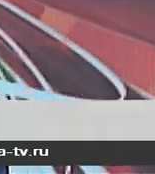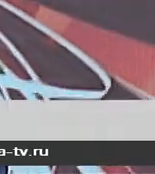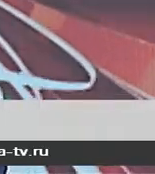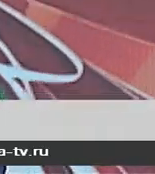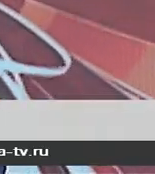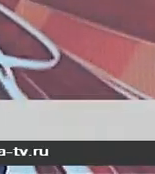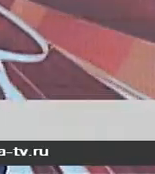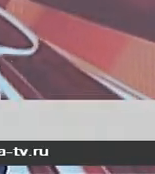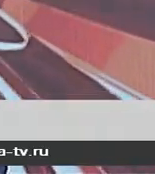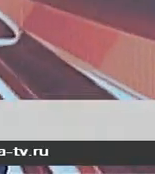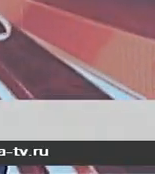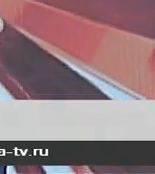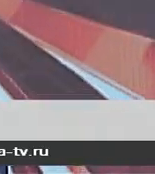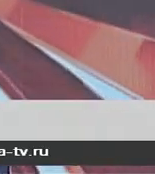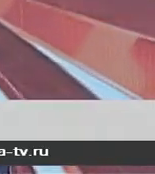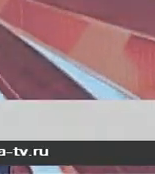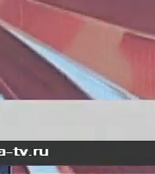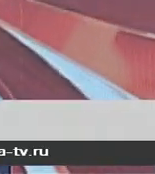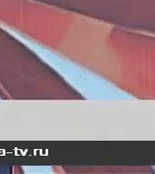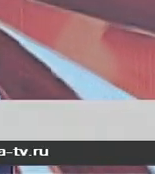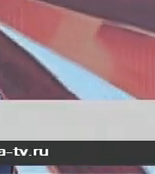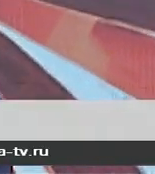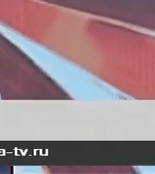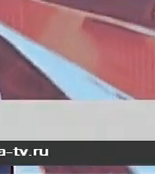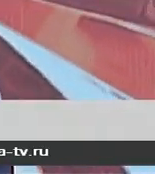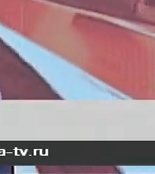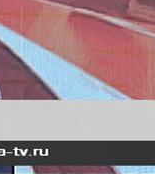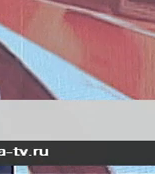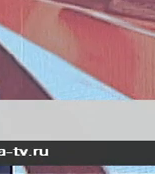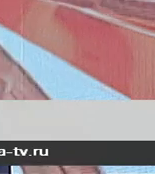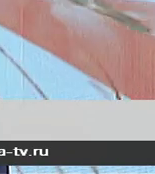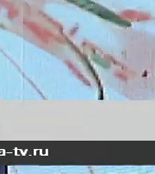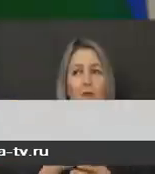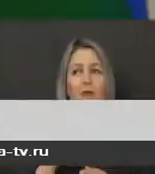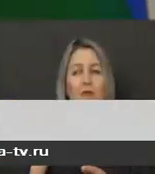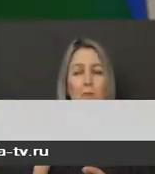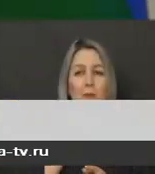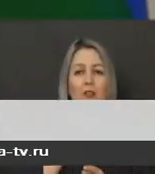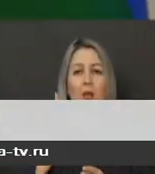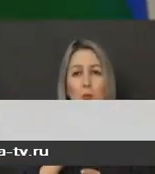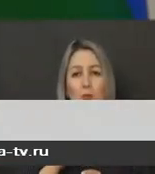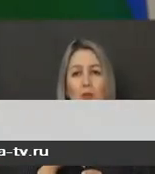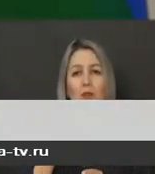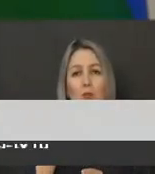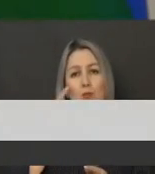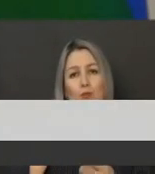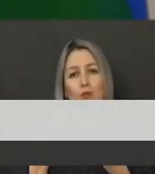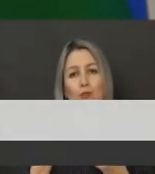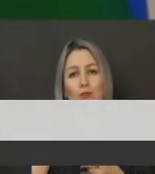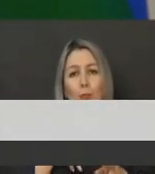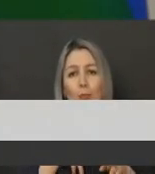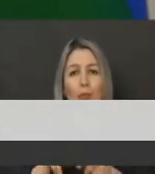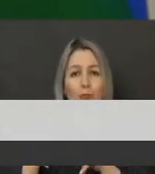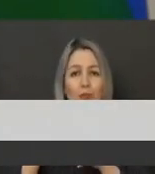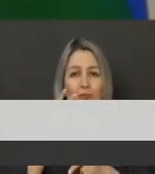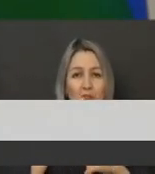Во время прямого эфира Наталья Комарова приняла участие в эстафете в поддержку югорских олимпийцев. Запустить флешмоб любителей спорта предложил